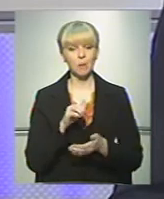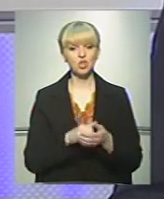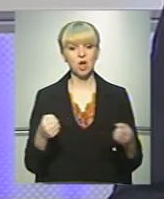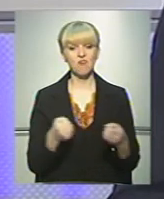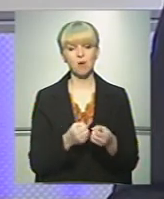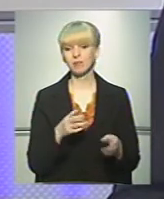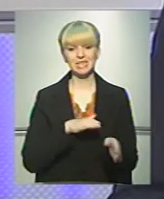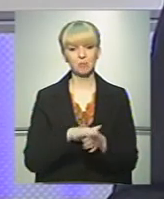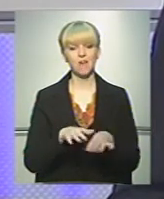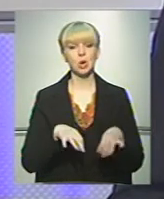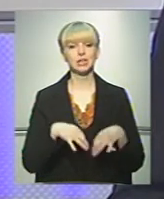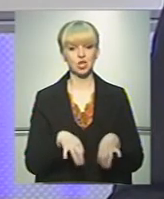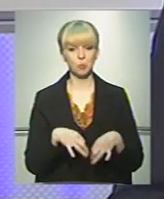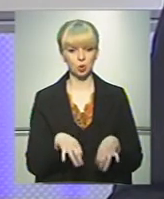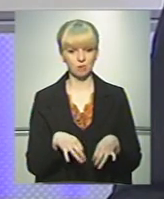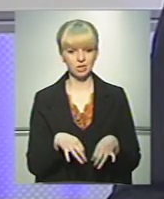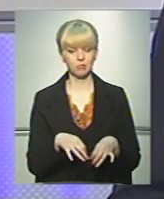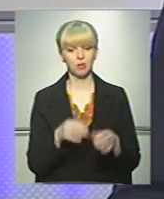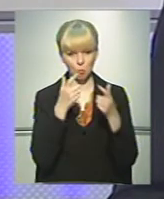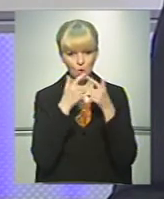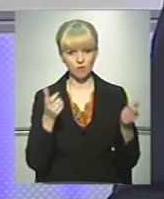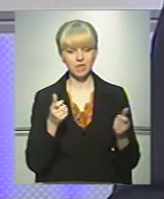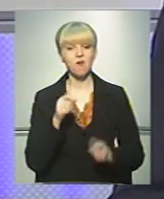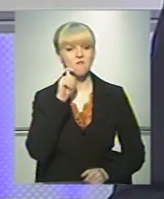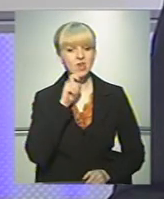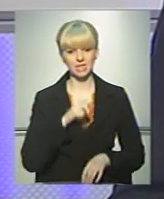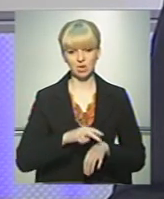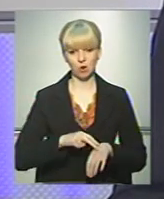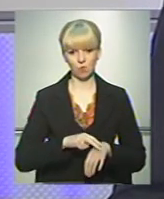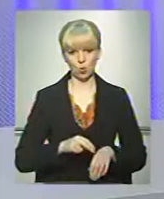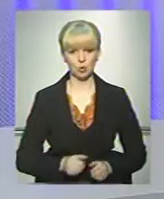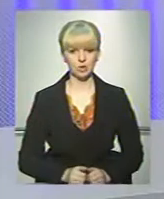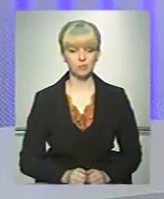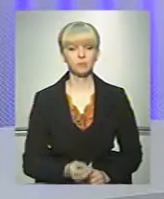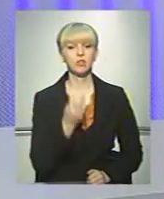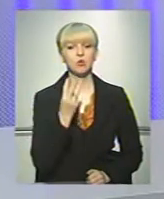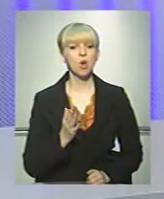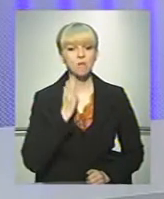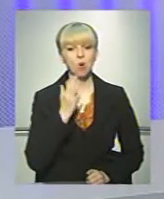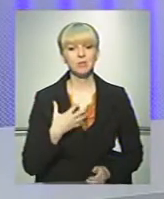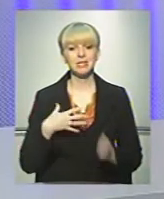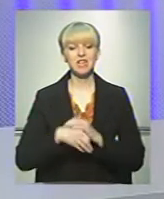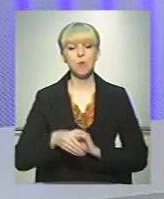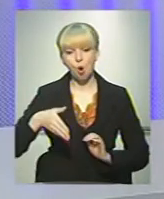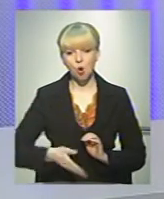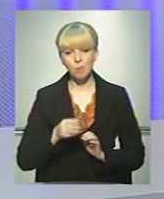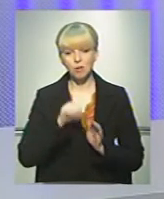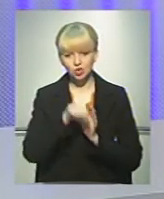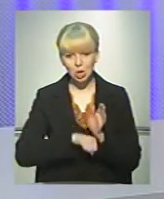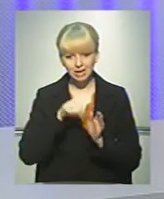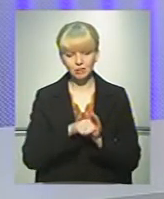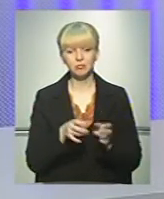стала несправність транспортного засобу, повідомляють вінницькі правоохоронці. Троє буковинців загинули, копаючи